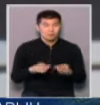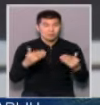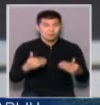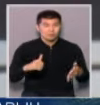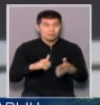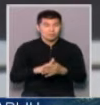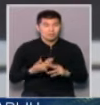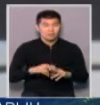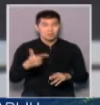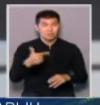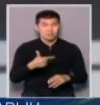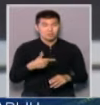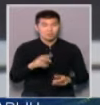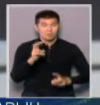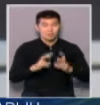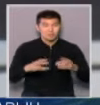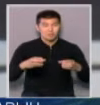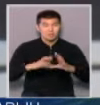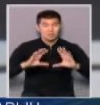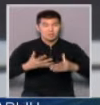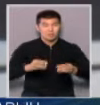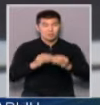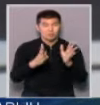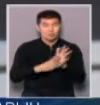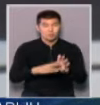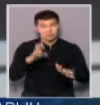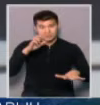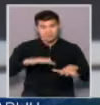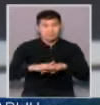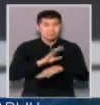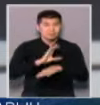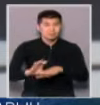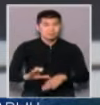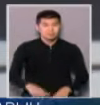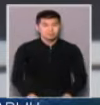ақ бүгінде Атырау мұнайы әлемнің 19 еліне экспортталды.